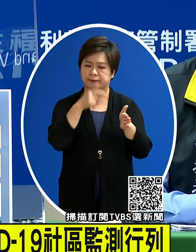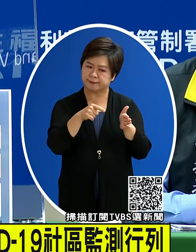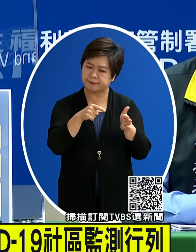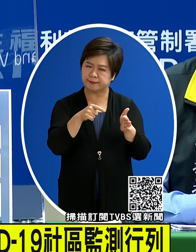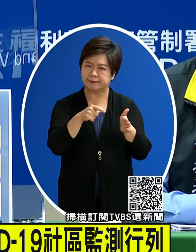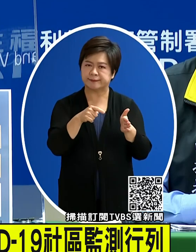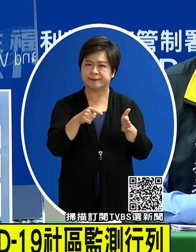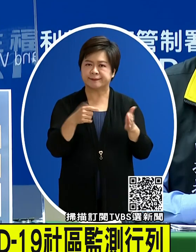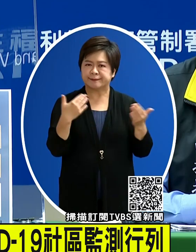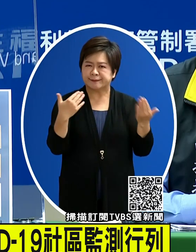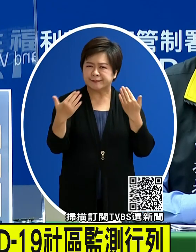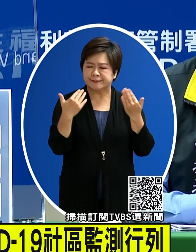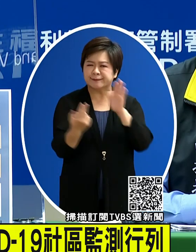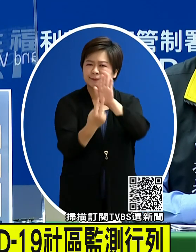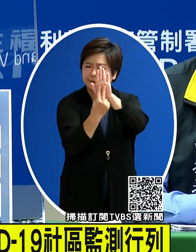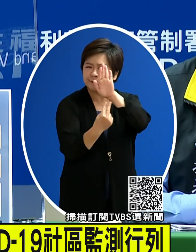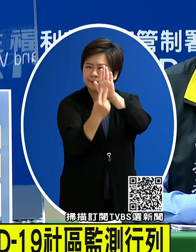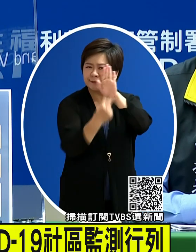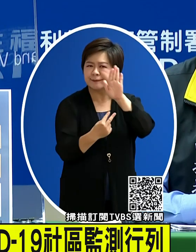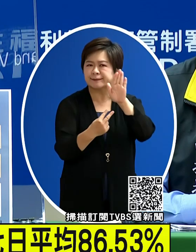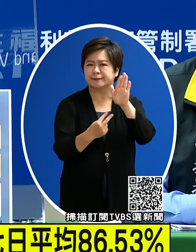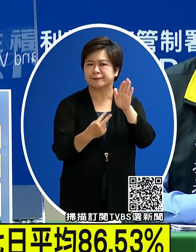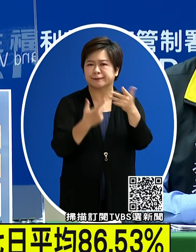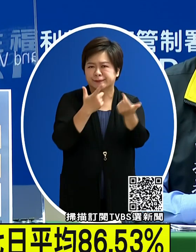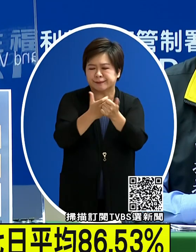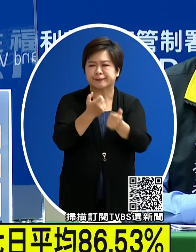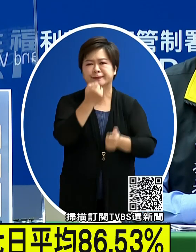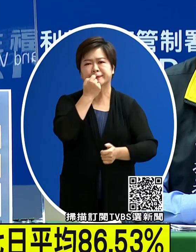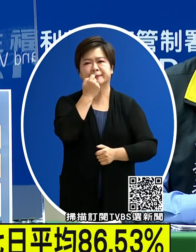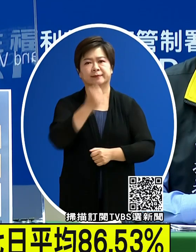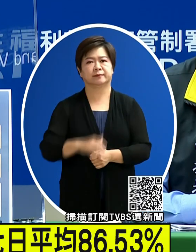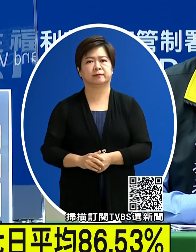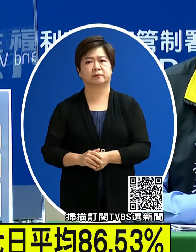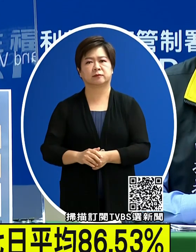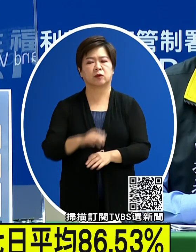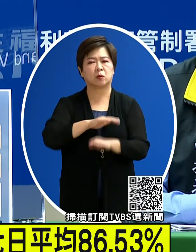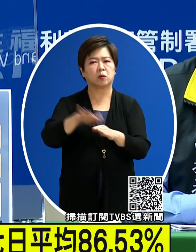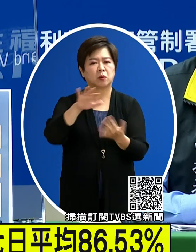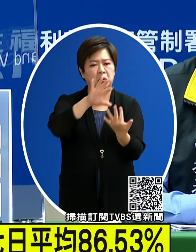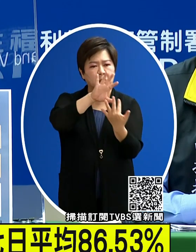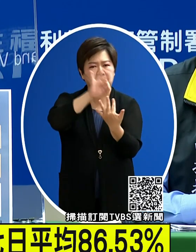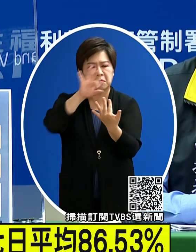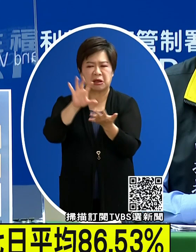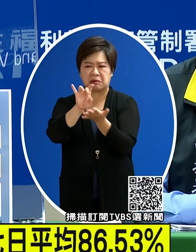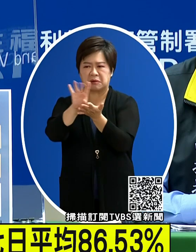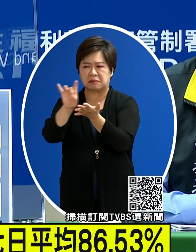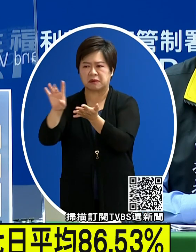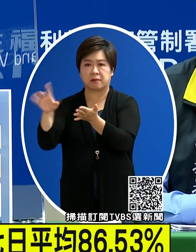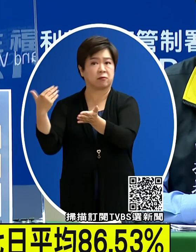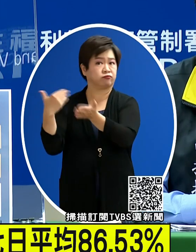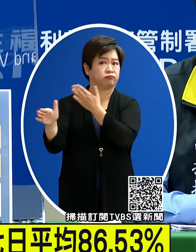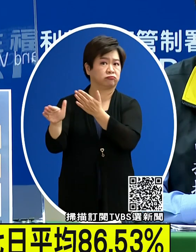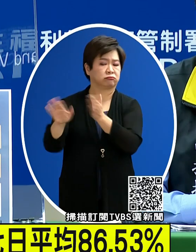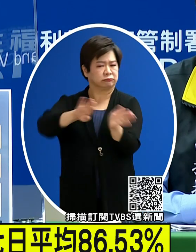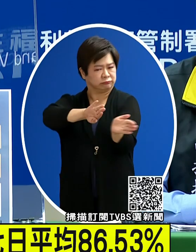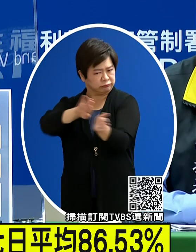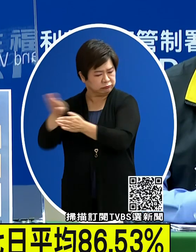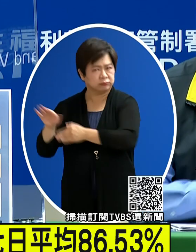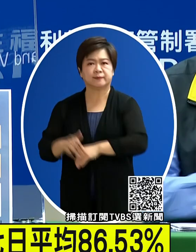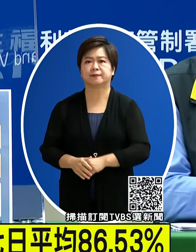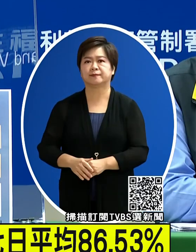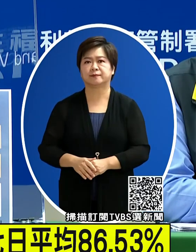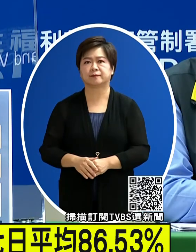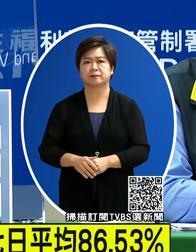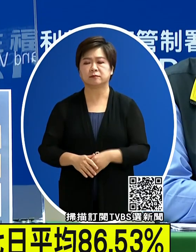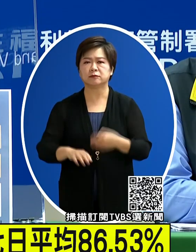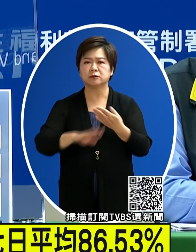以 解读了，所以他一定会有排除一些。那所以刚才在问就啊，其他的